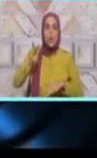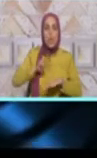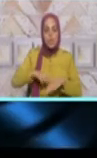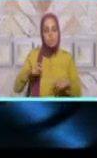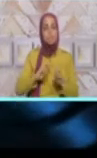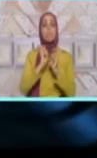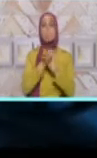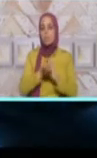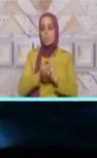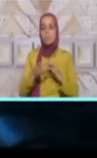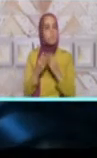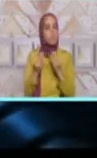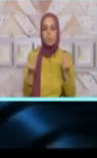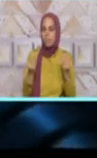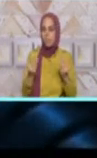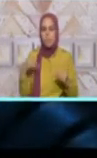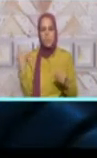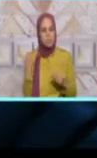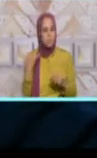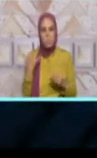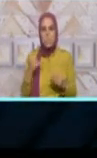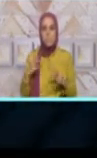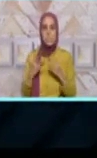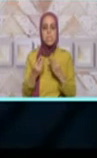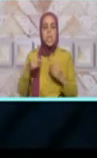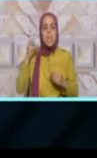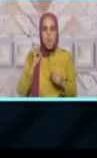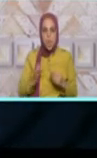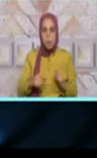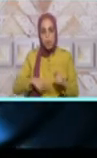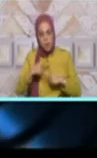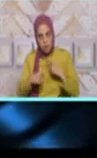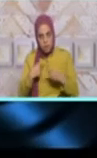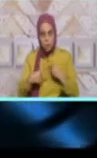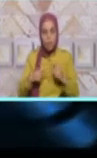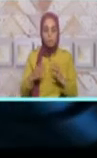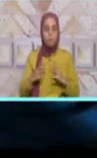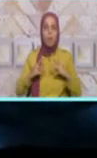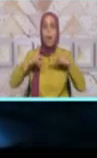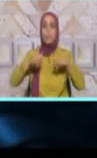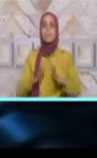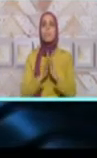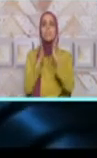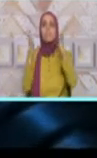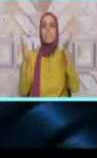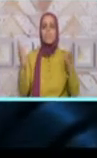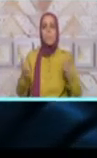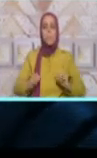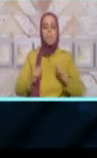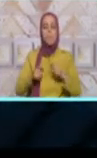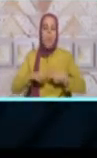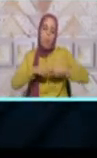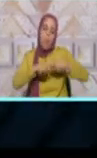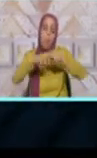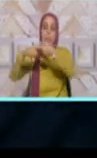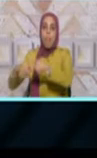المشروع من المشروعات الهامة التي يمكن أن تدر عائدات كبيرة من موارد النفط الأجنبي